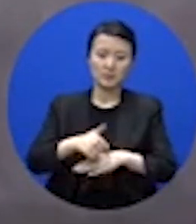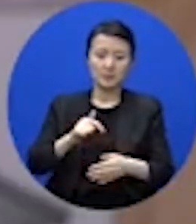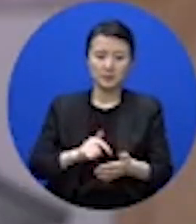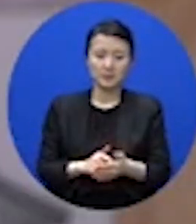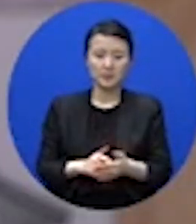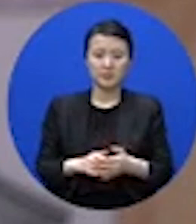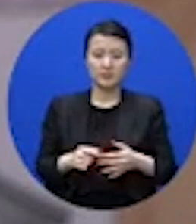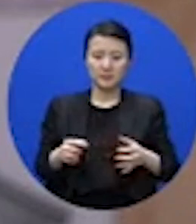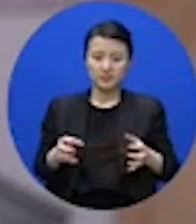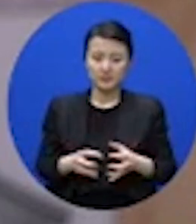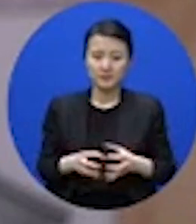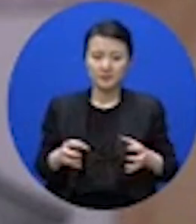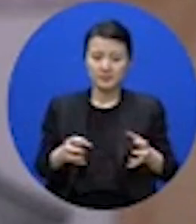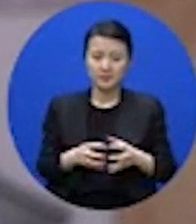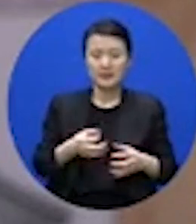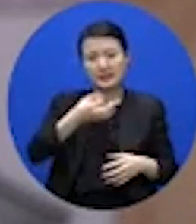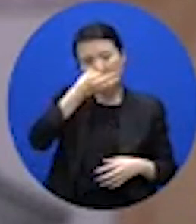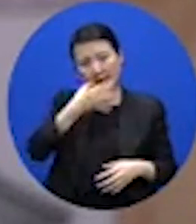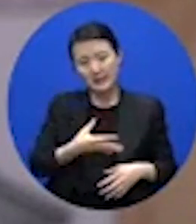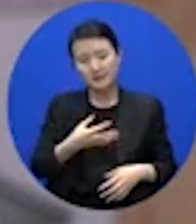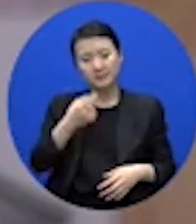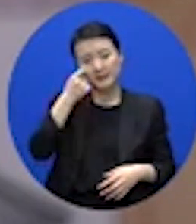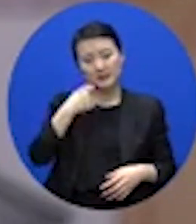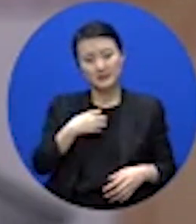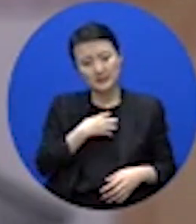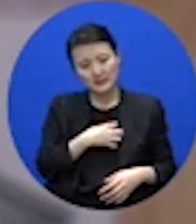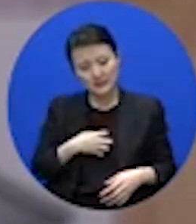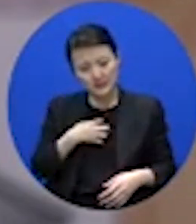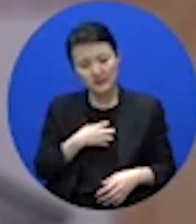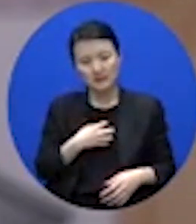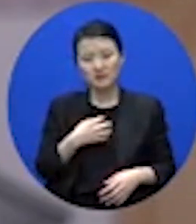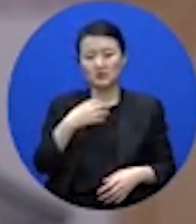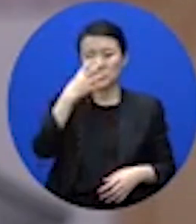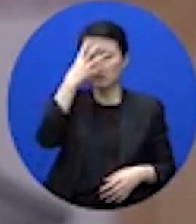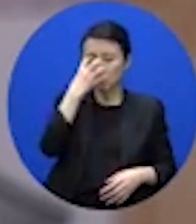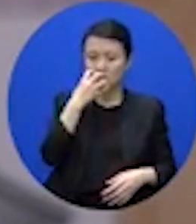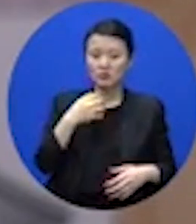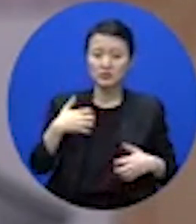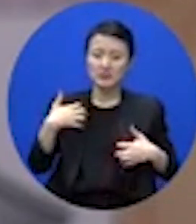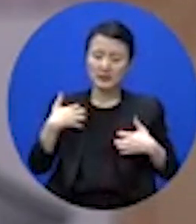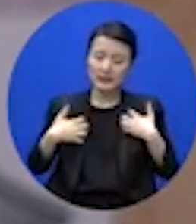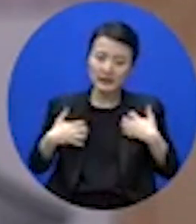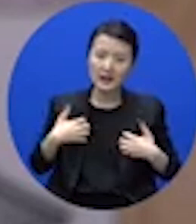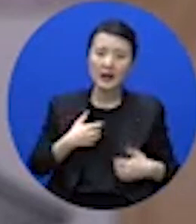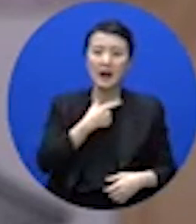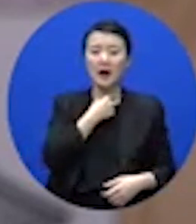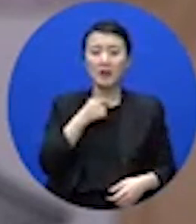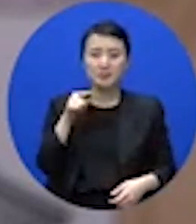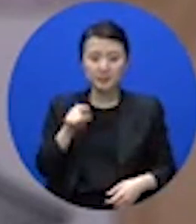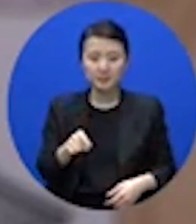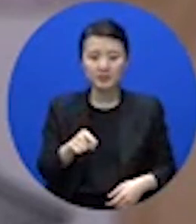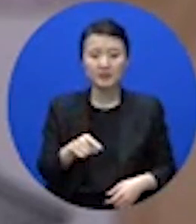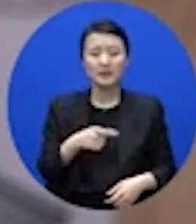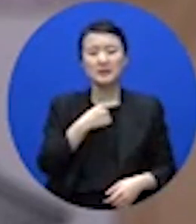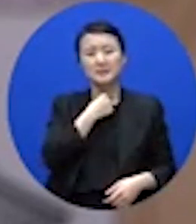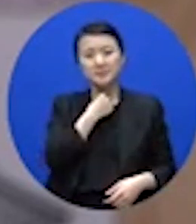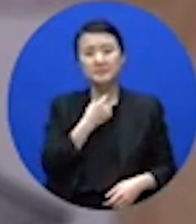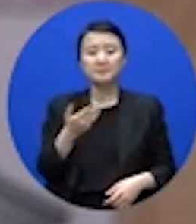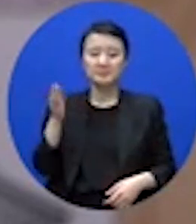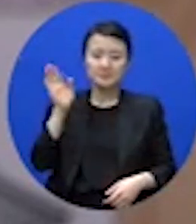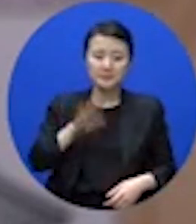살아가면서 힘들었던 거, 슬펐던 거, 그 다음에 우울했던 거, 기뻤던 거, 하고 싶은 거, 하고